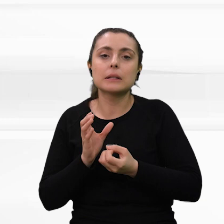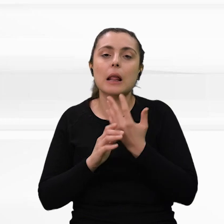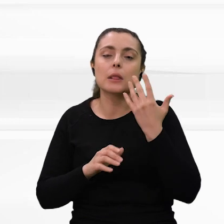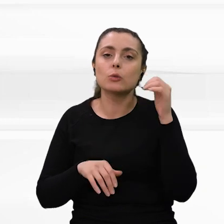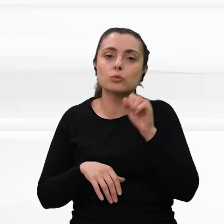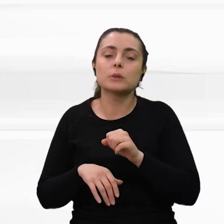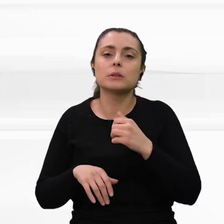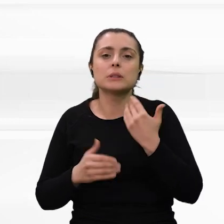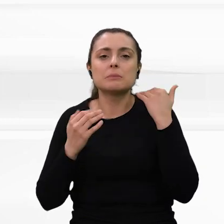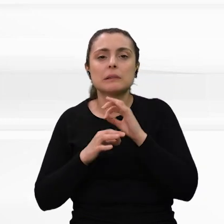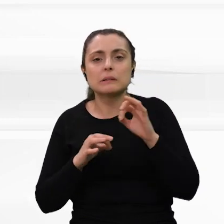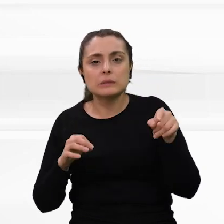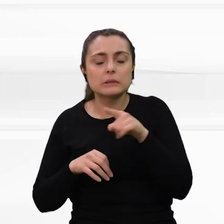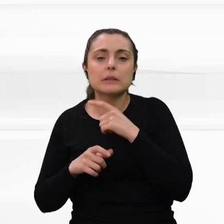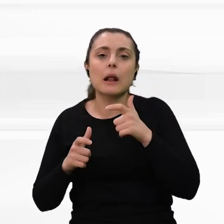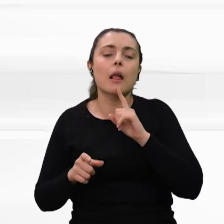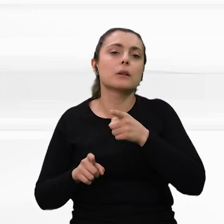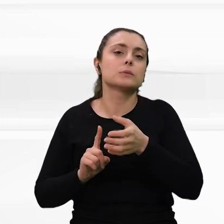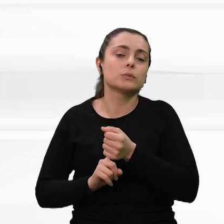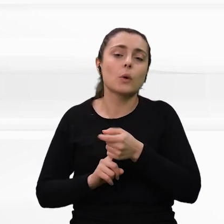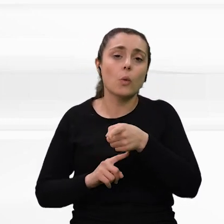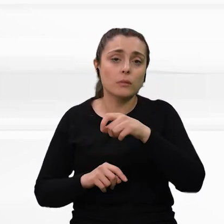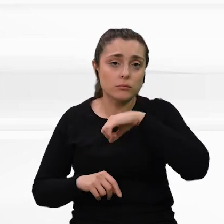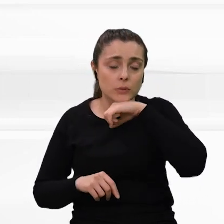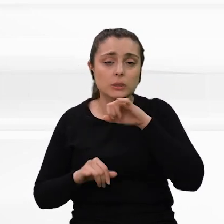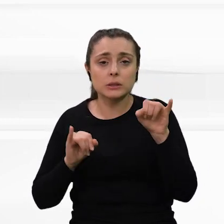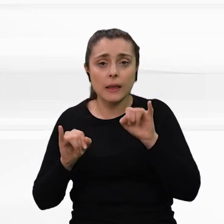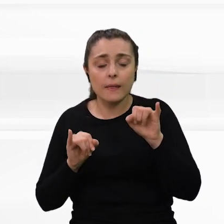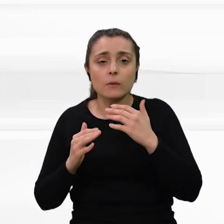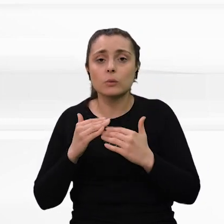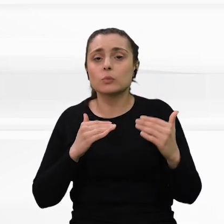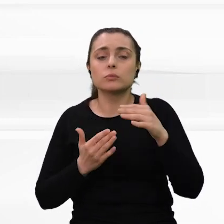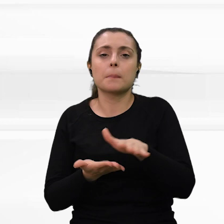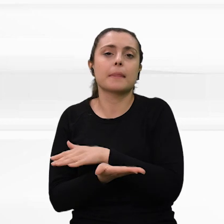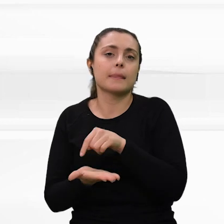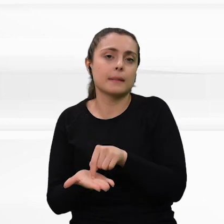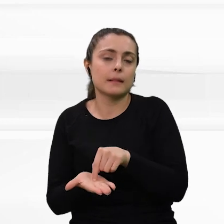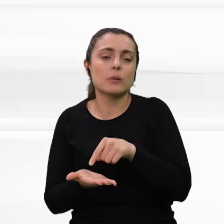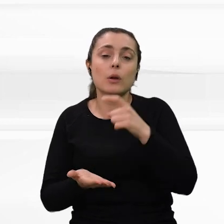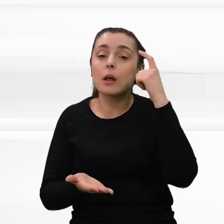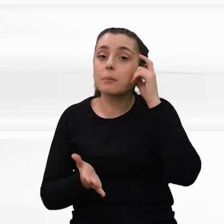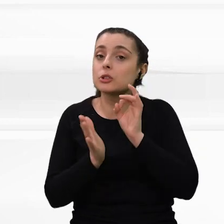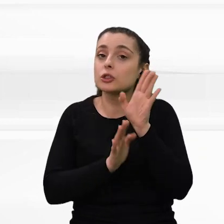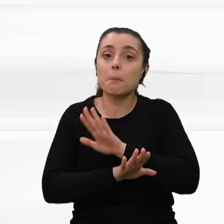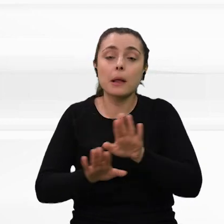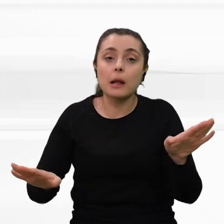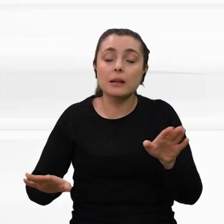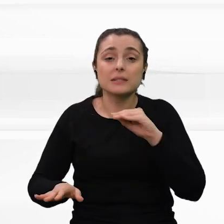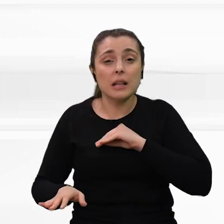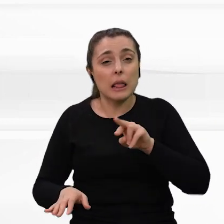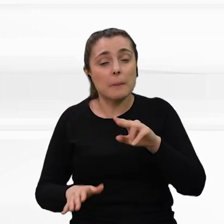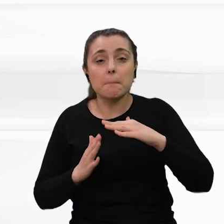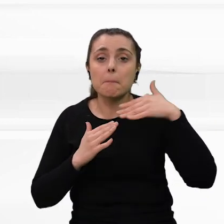yarattığın Düşmanlar çaresizliklerini yerini alır onlar sayesinde zayıflıkların üstünü örtersin şunu aklından çıkarma